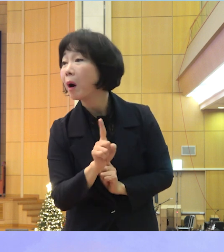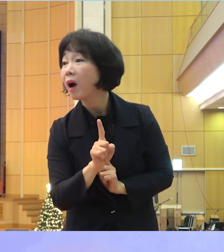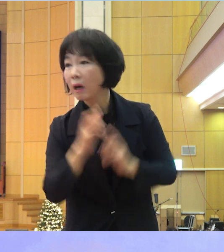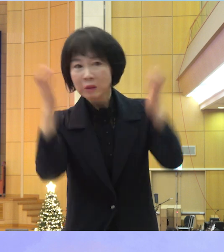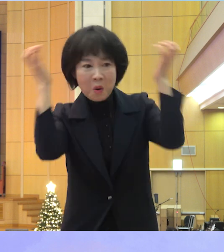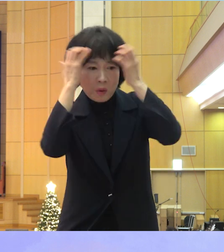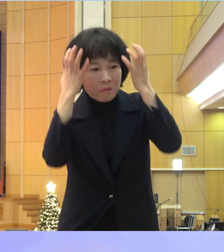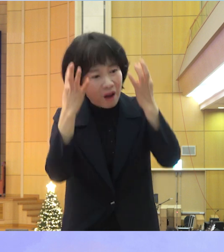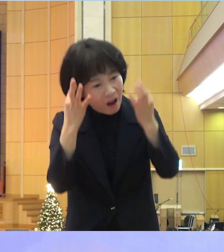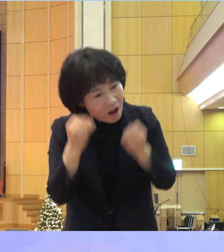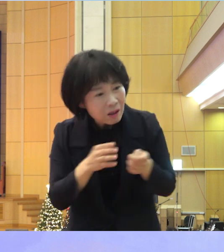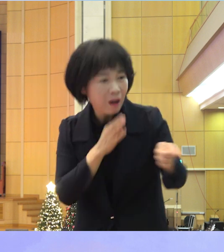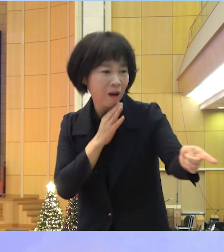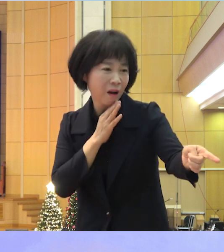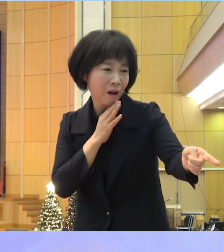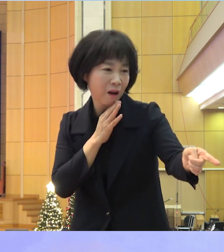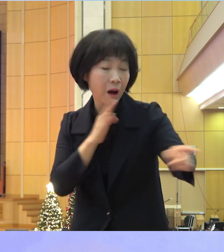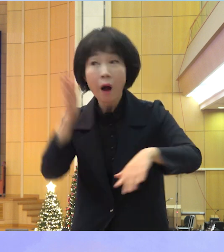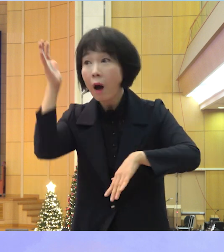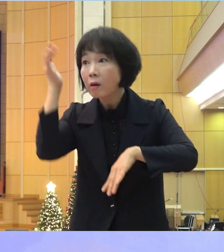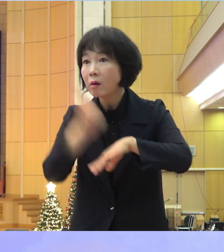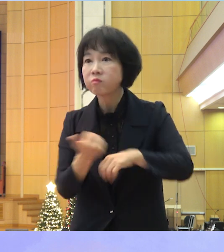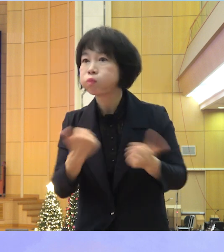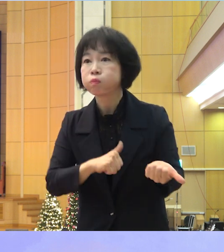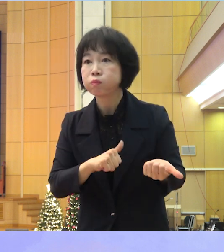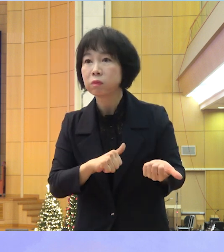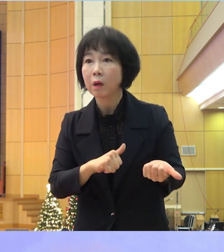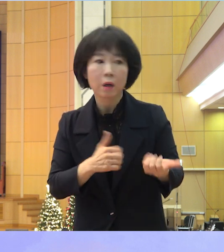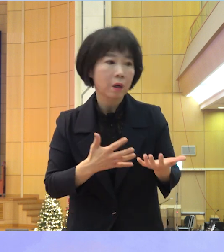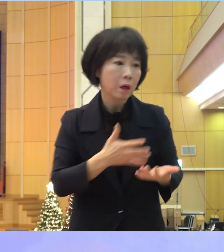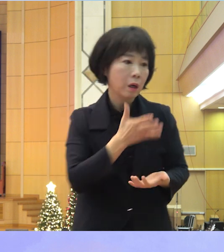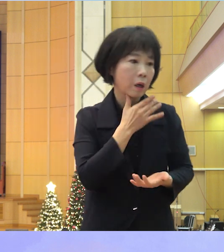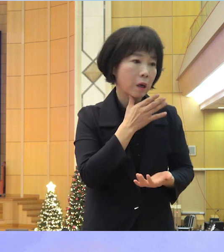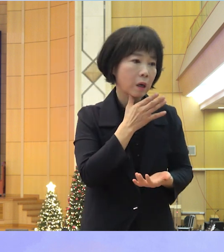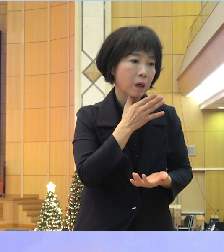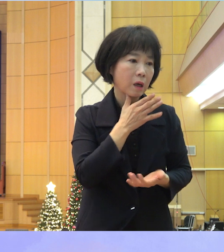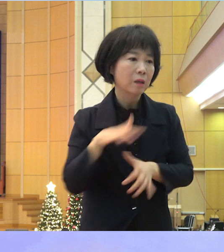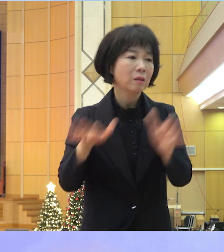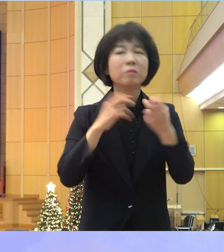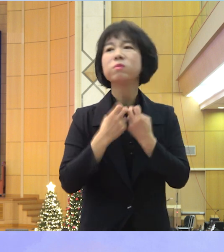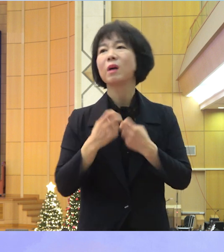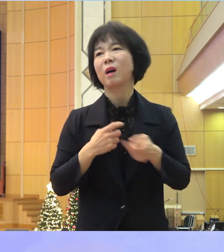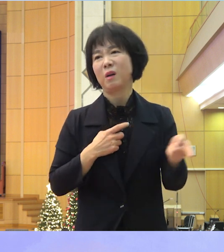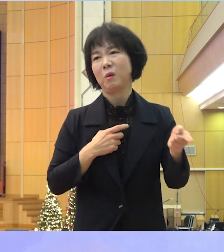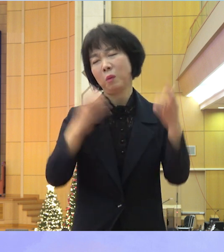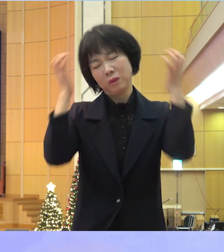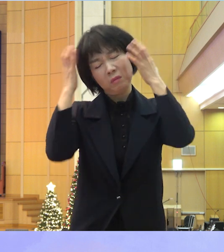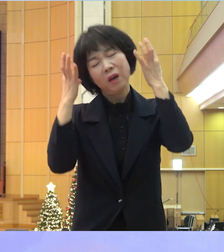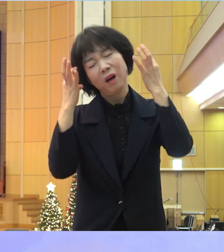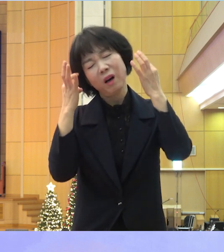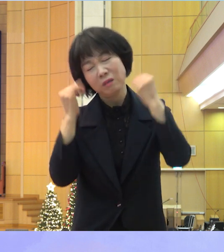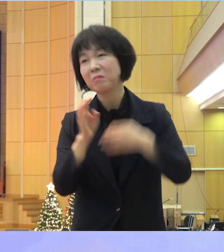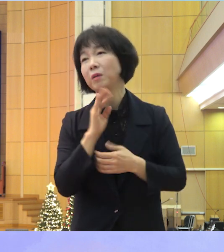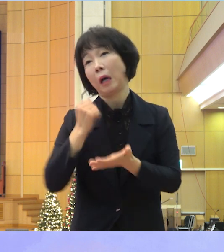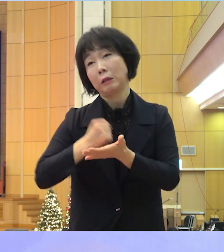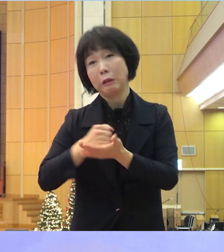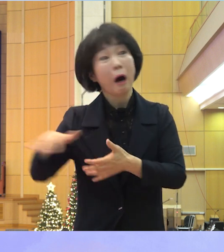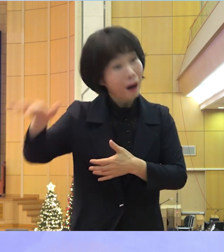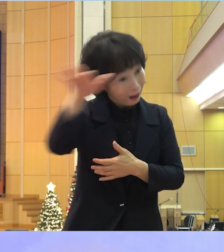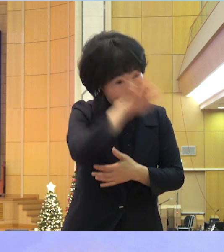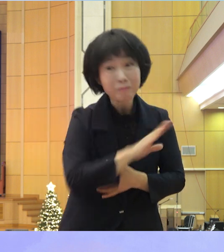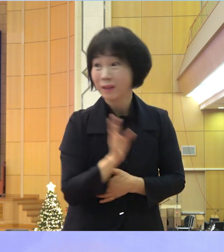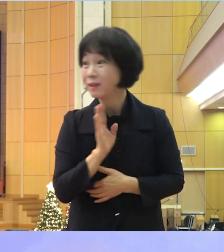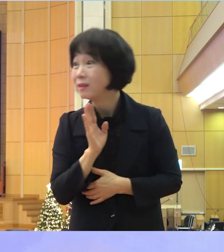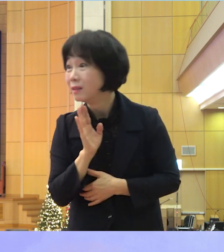하더라도 이 세상을 떠나고 나면 그분을 향해서 참 고생만 하고 돌아가셨다,